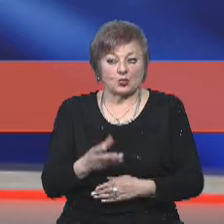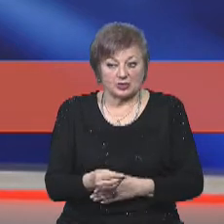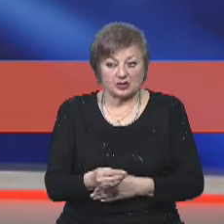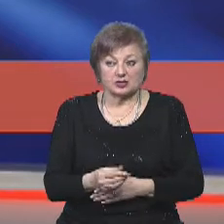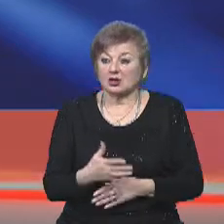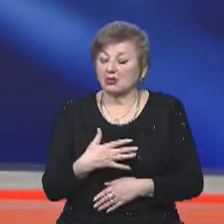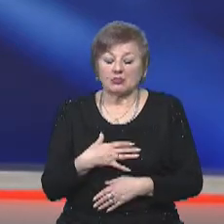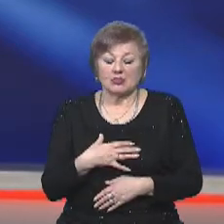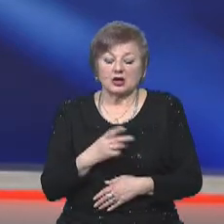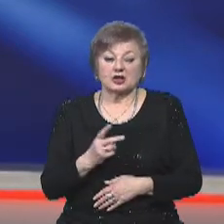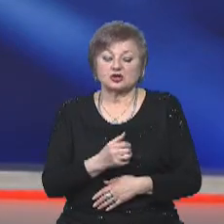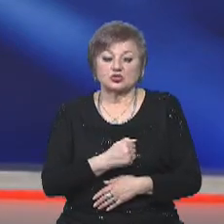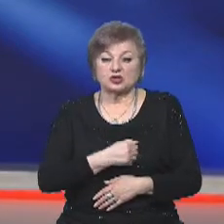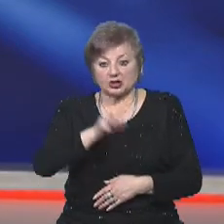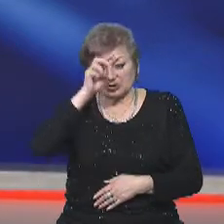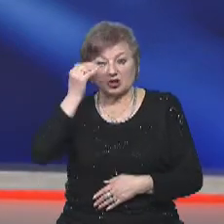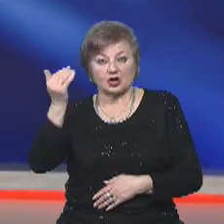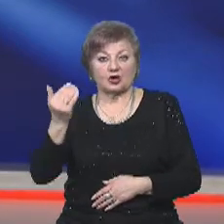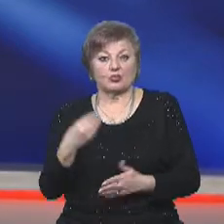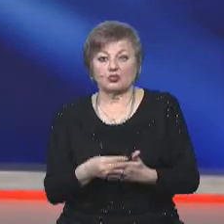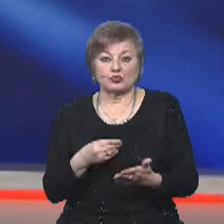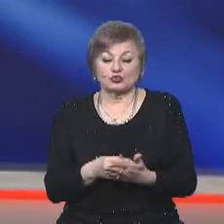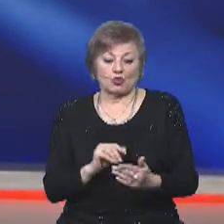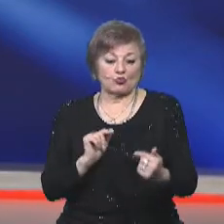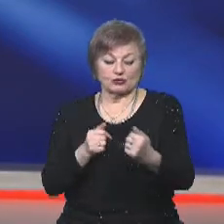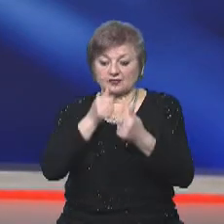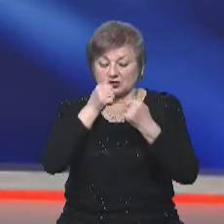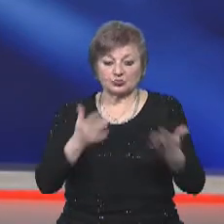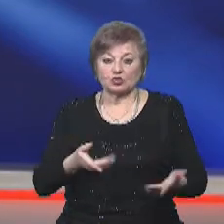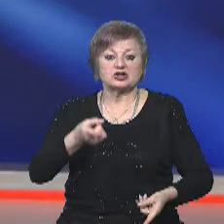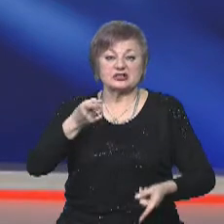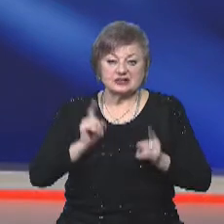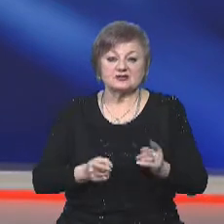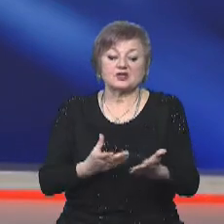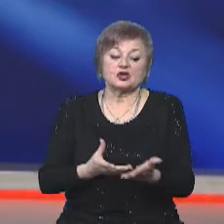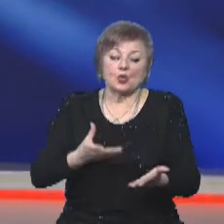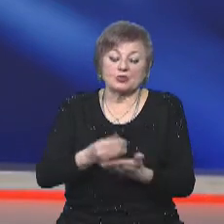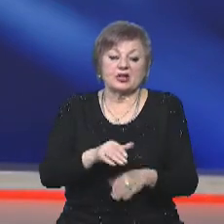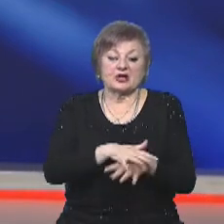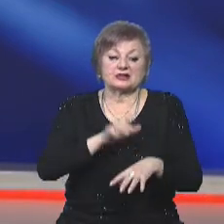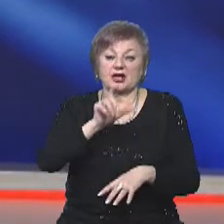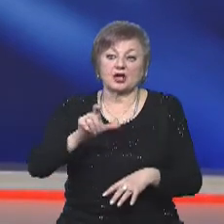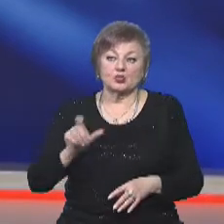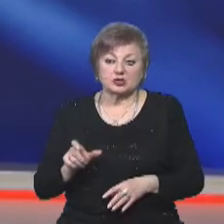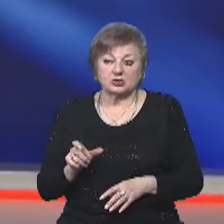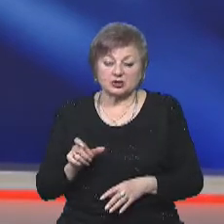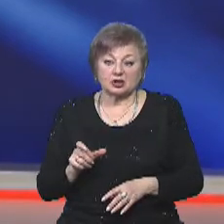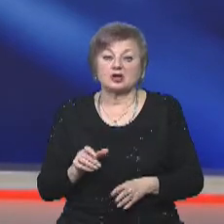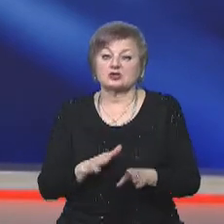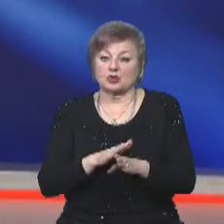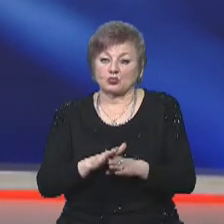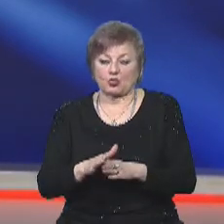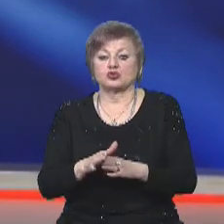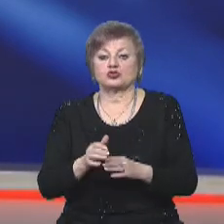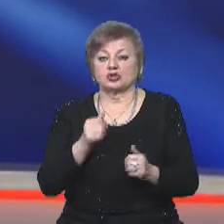мы никаким способом, бюджетом это подпереть не можем. Должно быть действительно оплата населения, идет расщепление, и